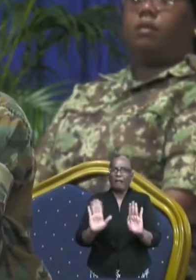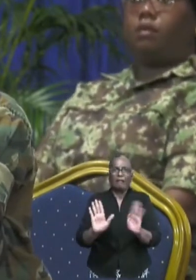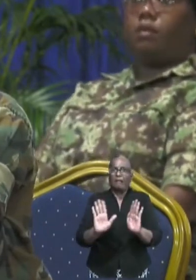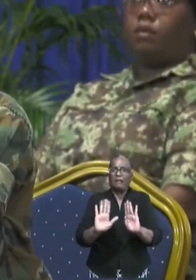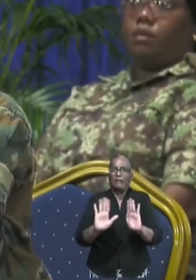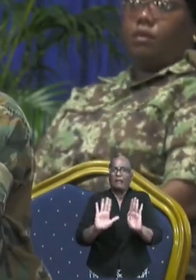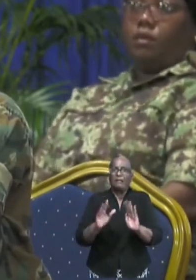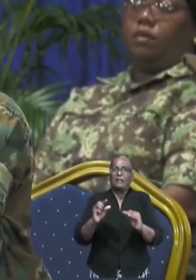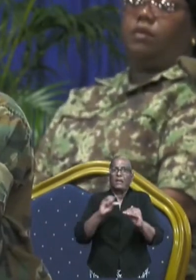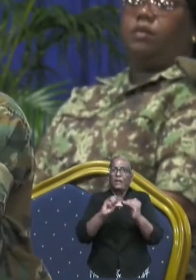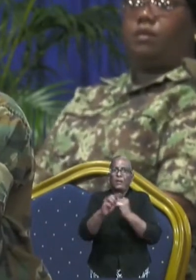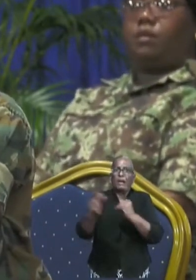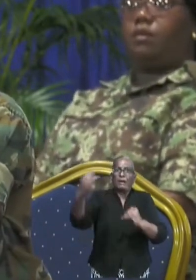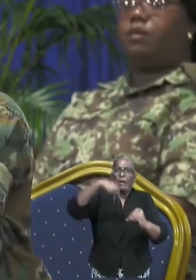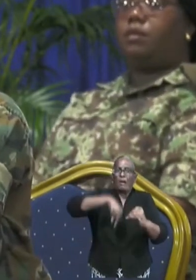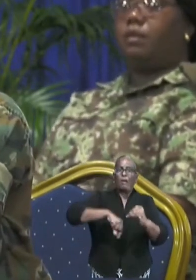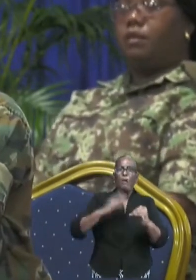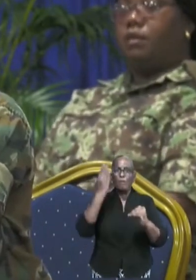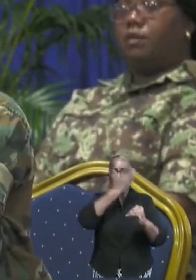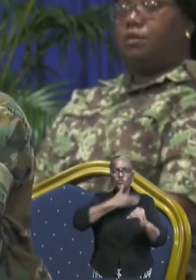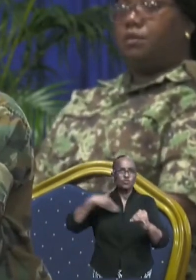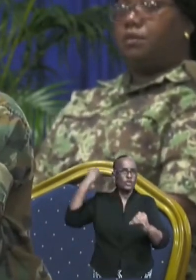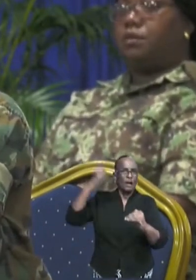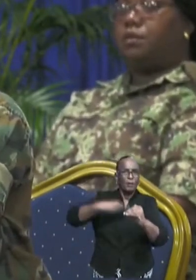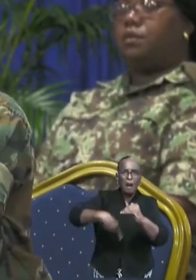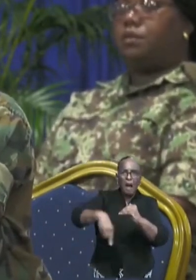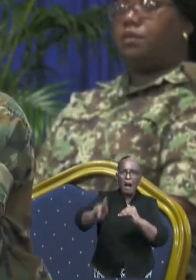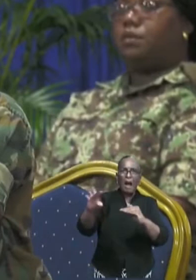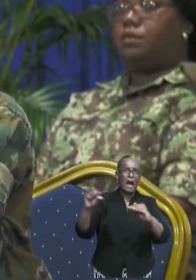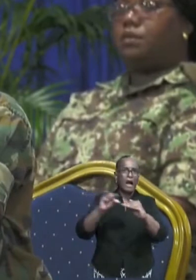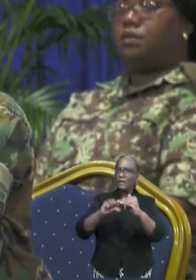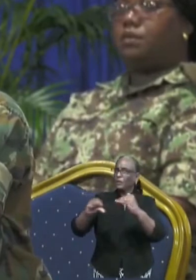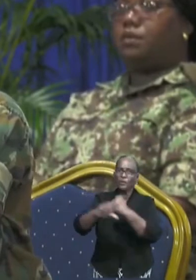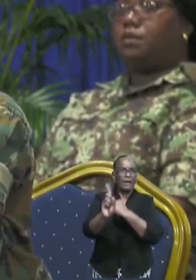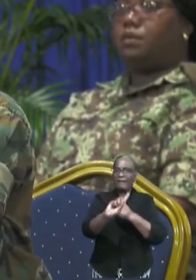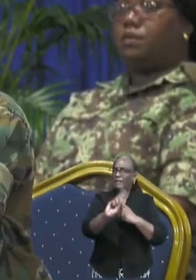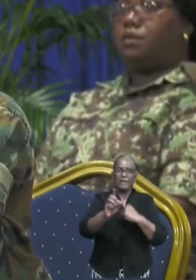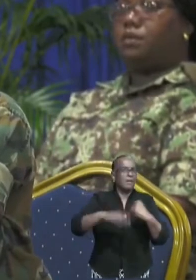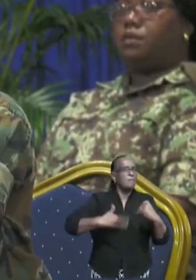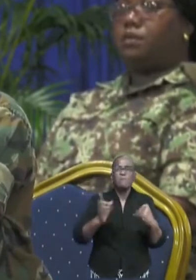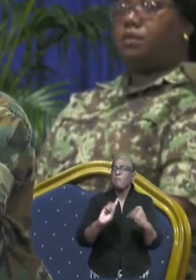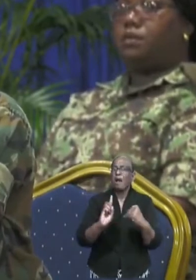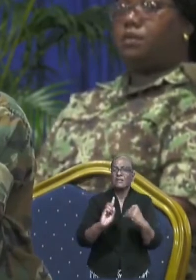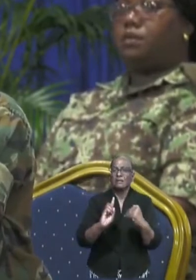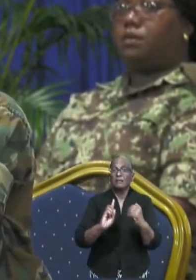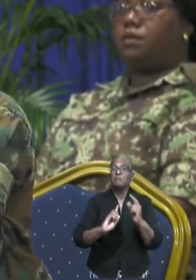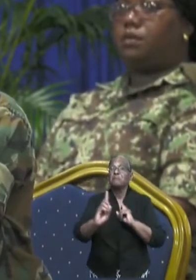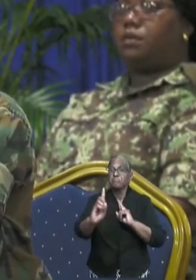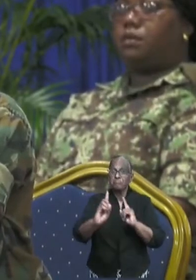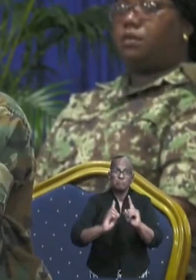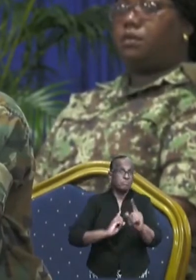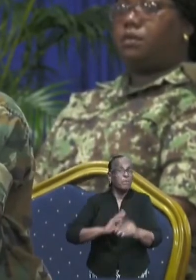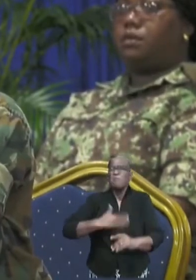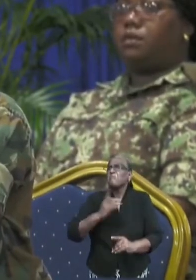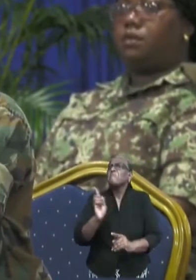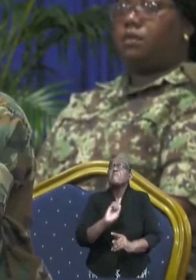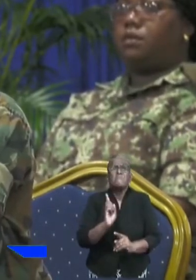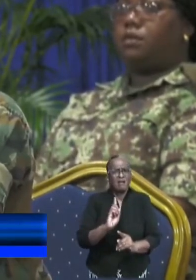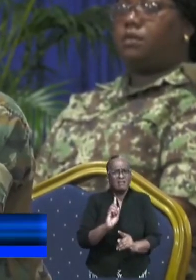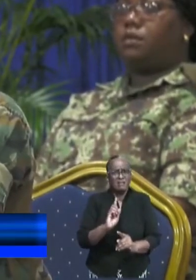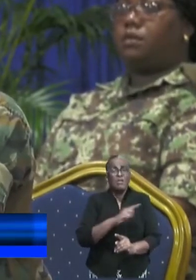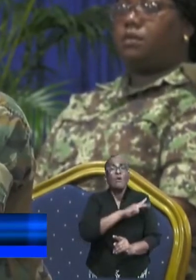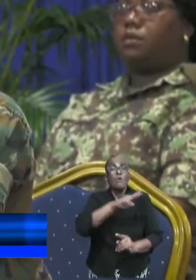vanuit Guyana richting Suriname, maar ook vanuit Suriname richting Guyana. Want op die manier kunnen we ervoor zorgen dat